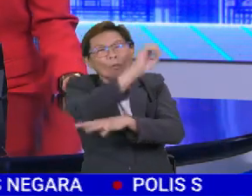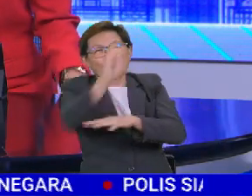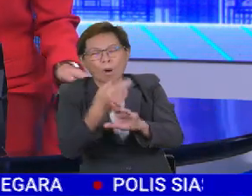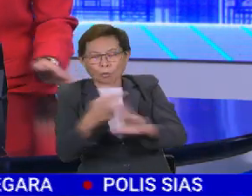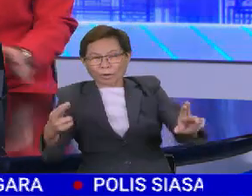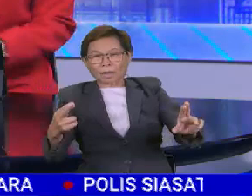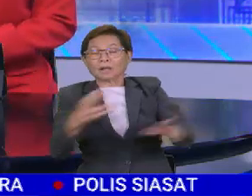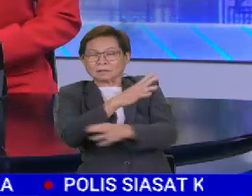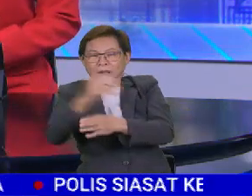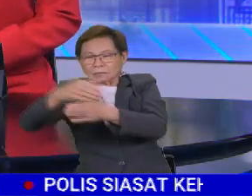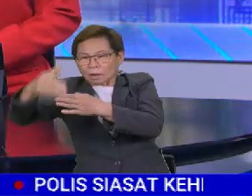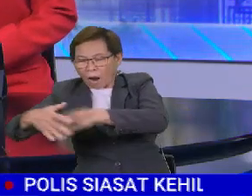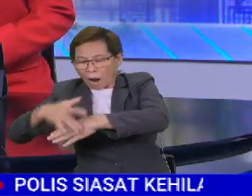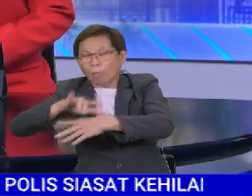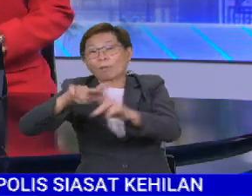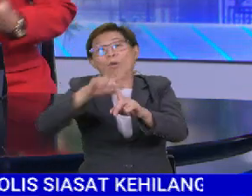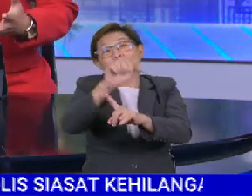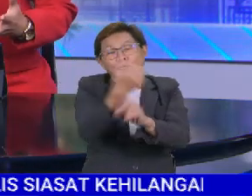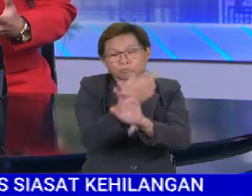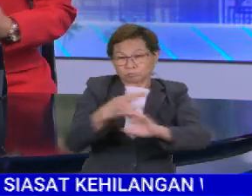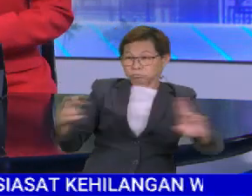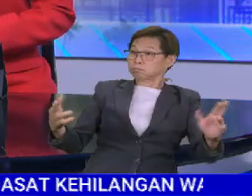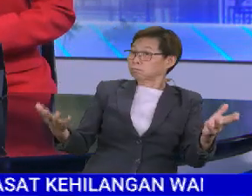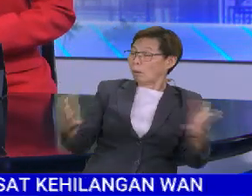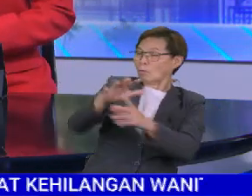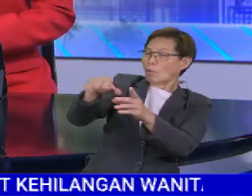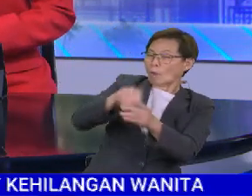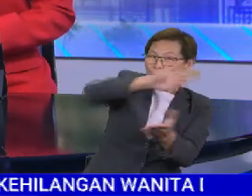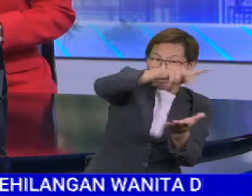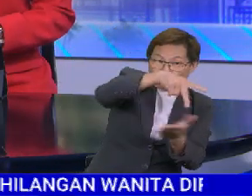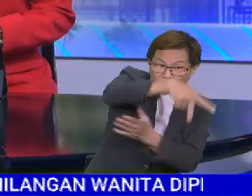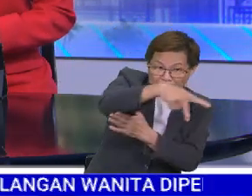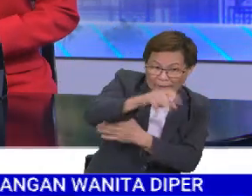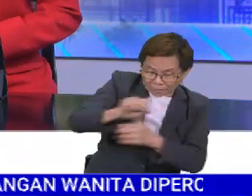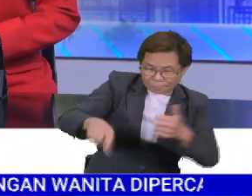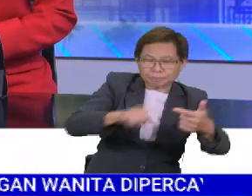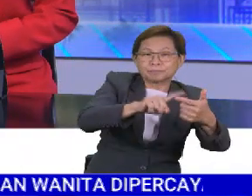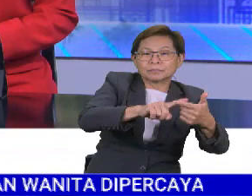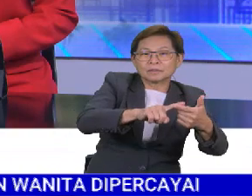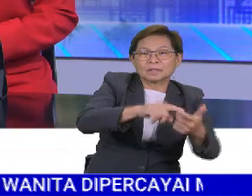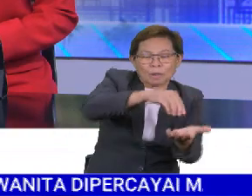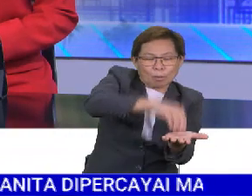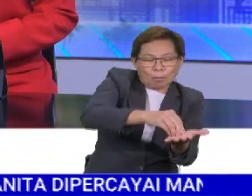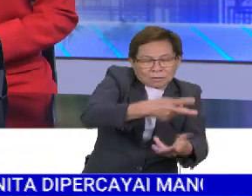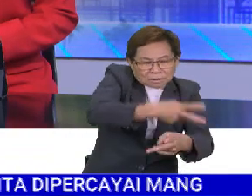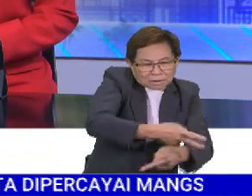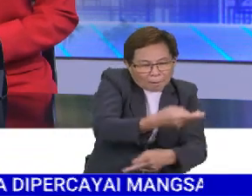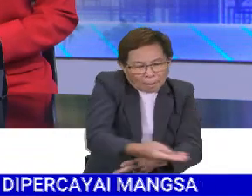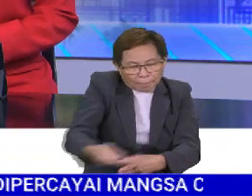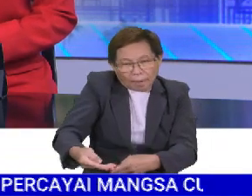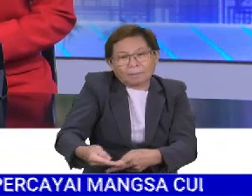dan dijangka selesai awal Oktober. Persediaan antaranya meliputi pusat pemindahan sementara dan depo simpanan keperluan